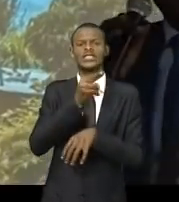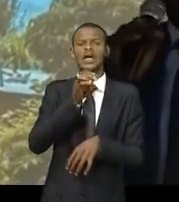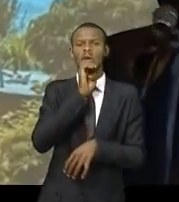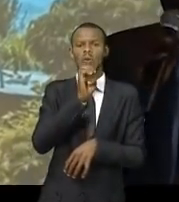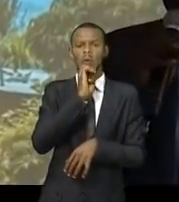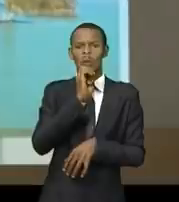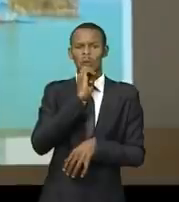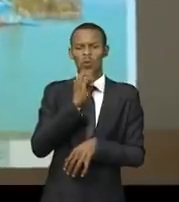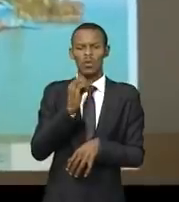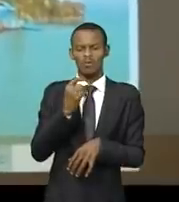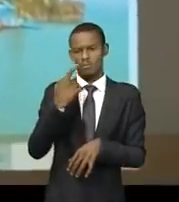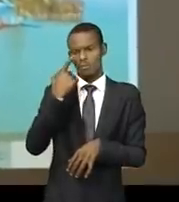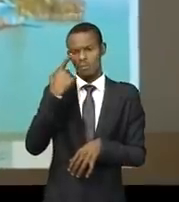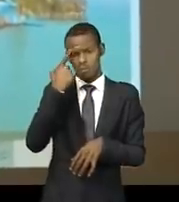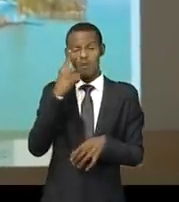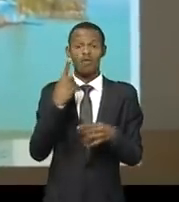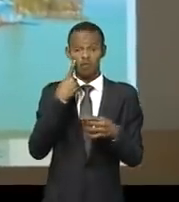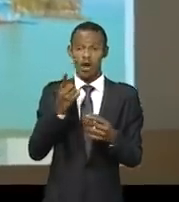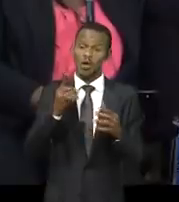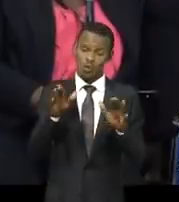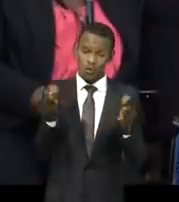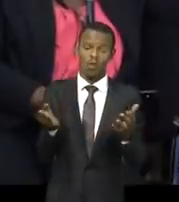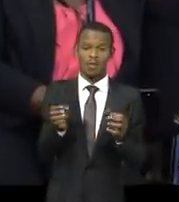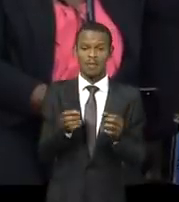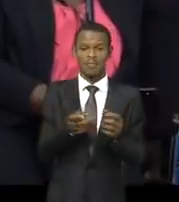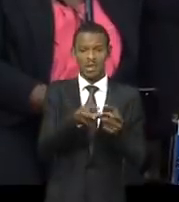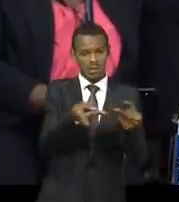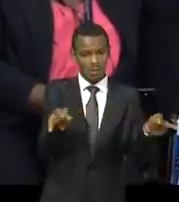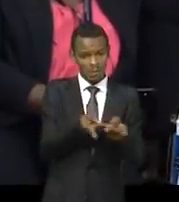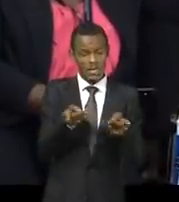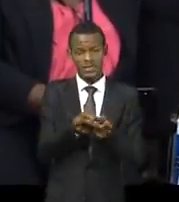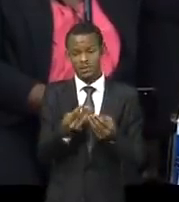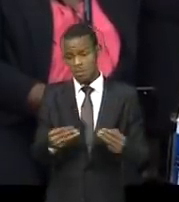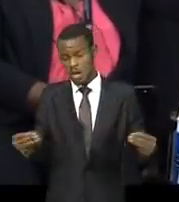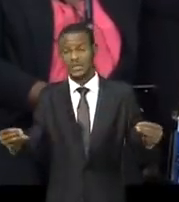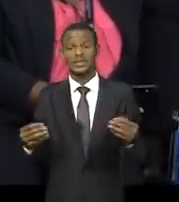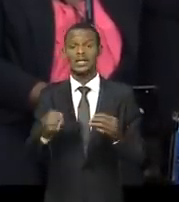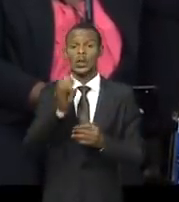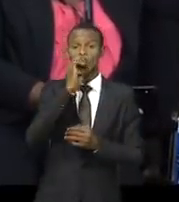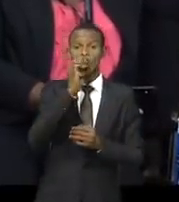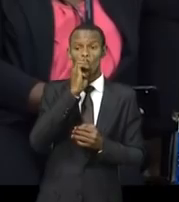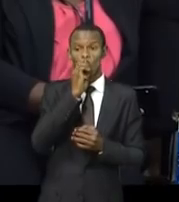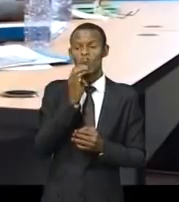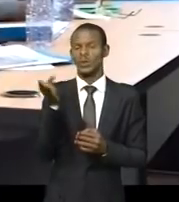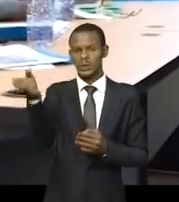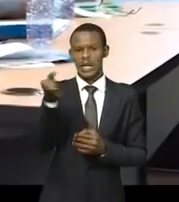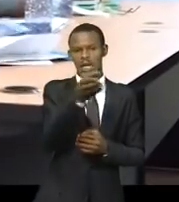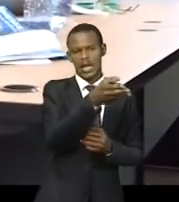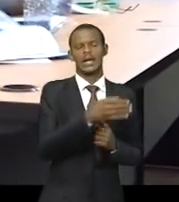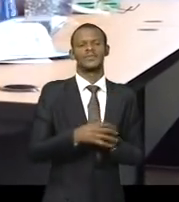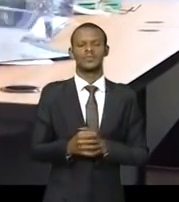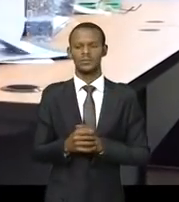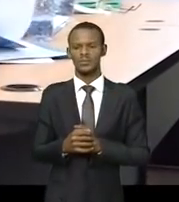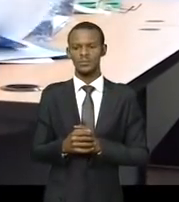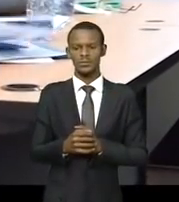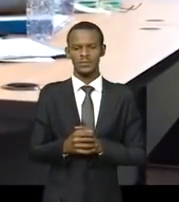et exploitation durable des ressources en eau en RDC. Ils prennent part à cette rencontre organisée par